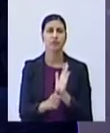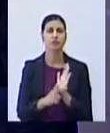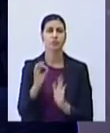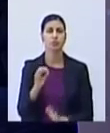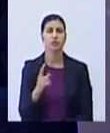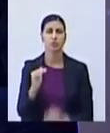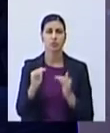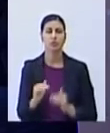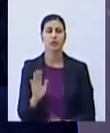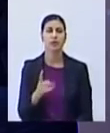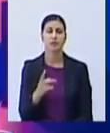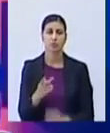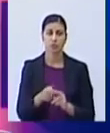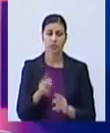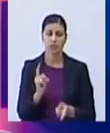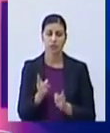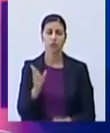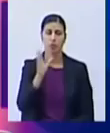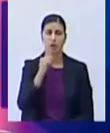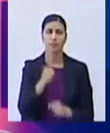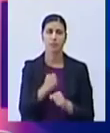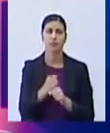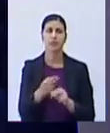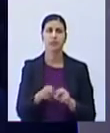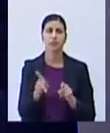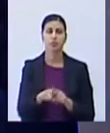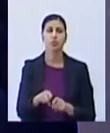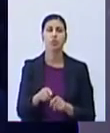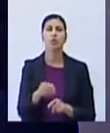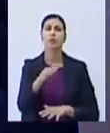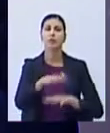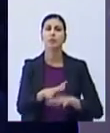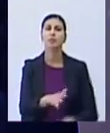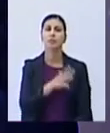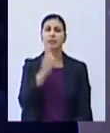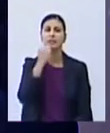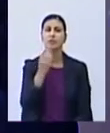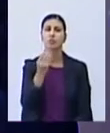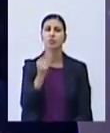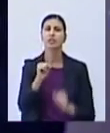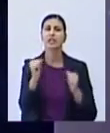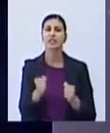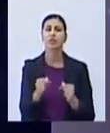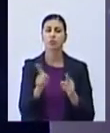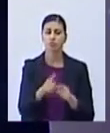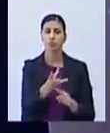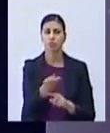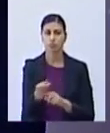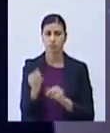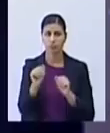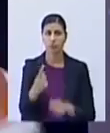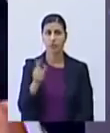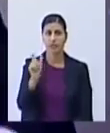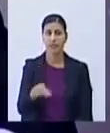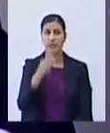Ano, am bătut rom, este realisturi. Realisturi, abară. Igi vei imam la grebis da bune bătut realisturi. Ei mi toam tavari, am si prevenția mohte. Serta da mi anze gaițes.